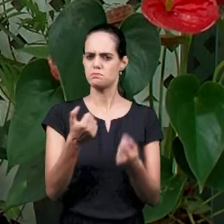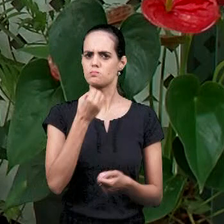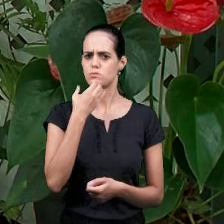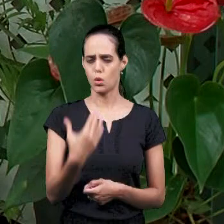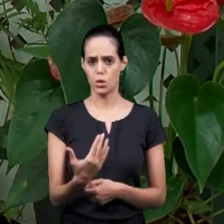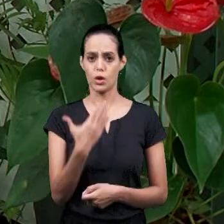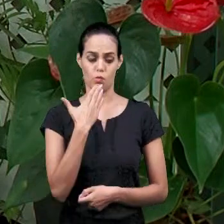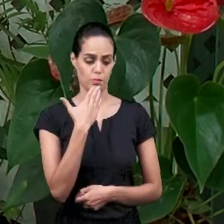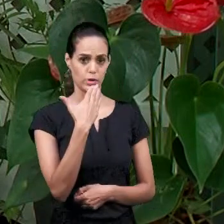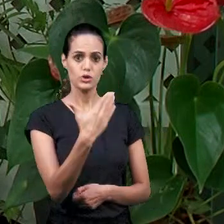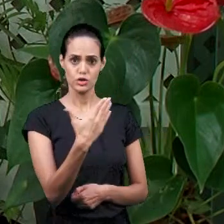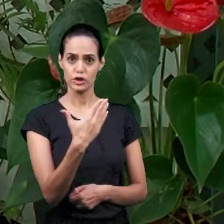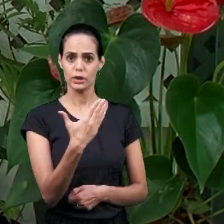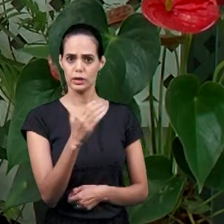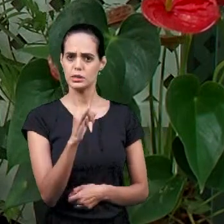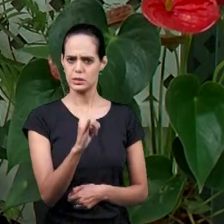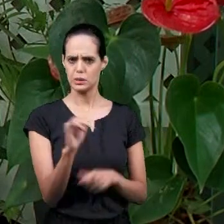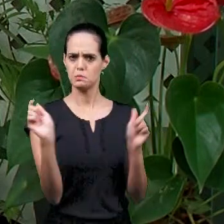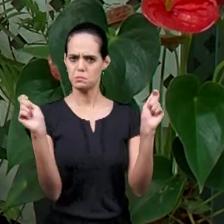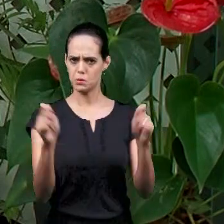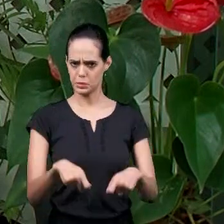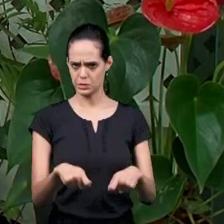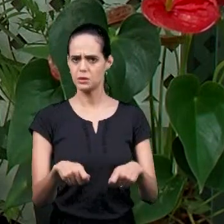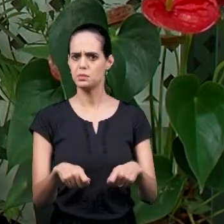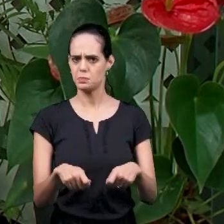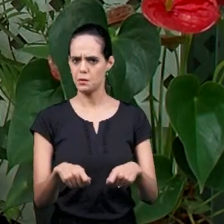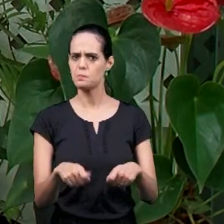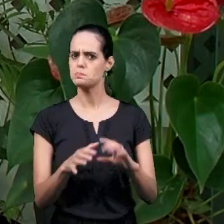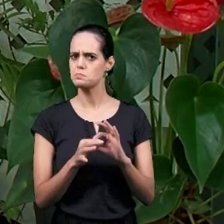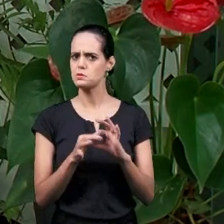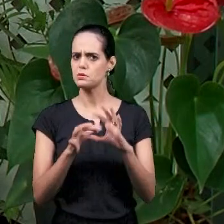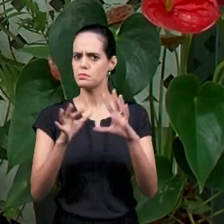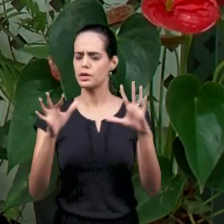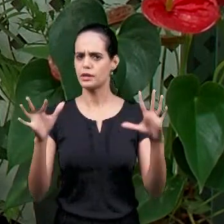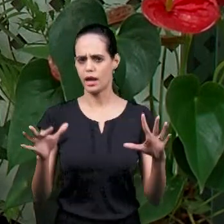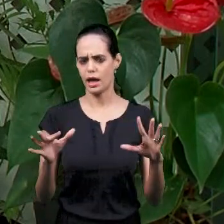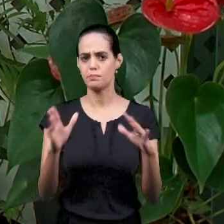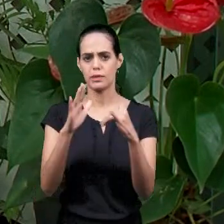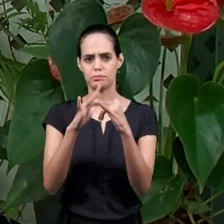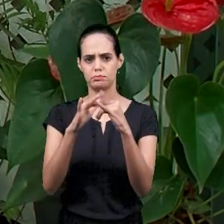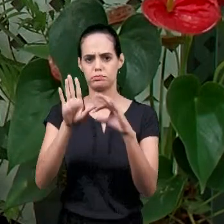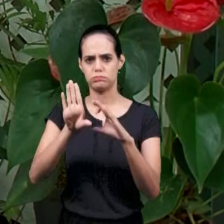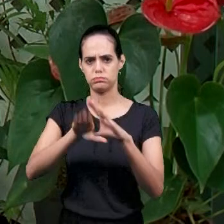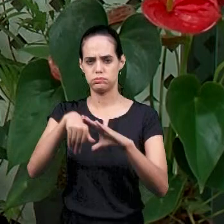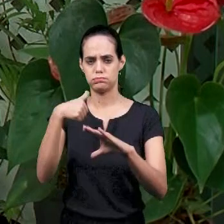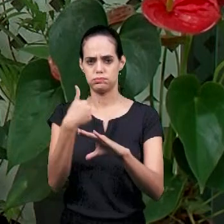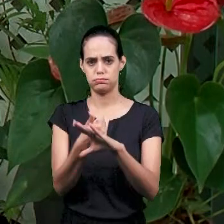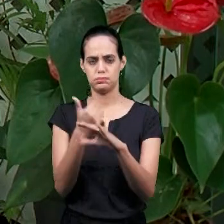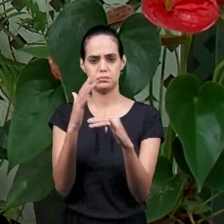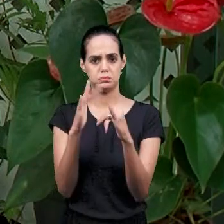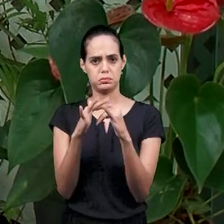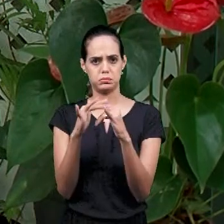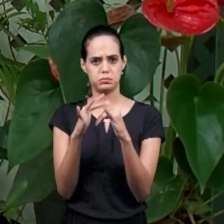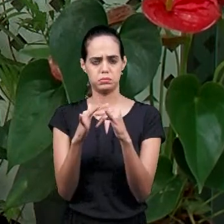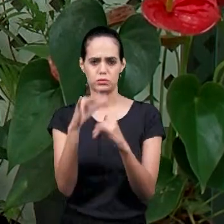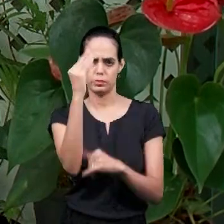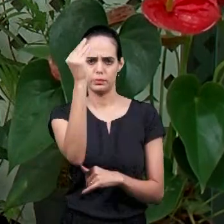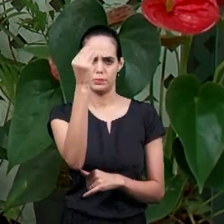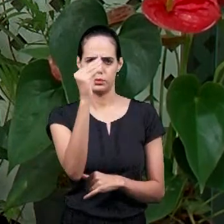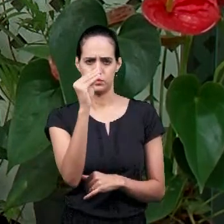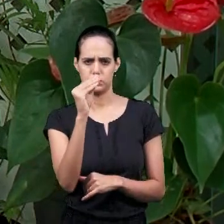même demander la permission, s'il veut, si c'est possible, afin qu'on puisse mettre sur YouTube,